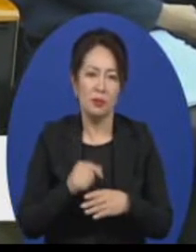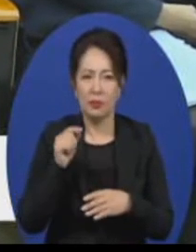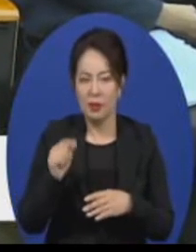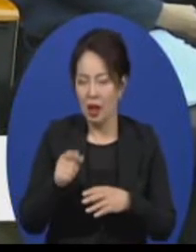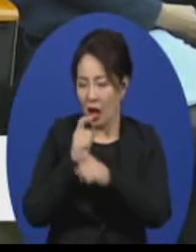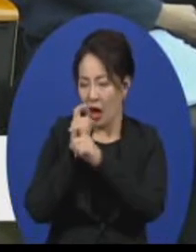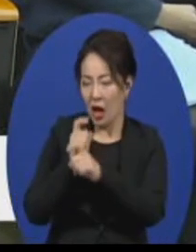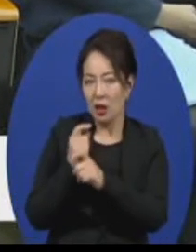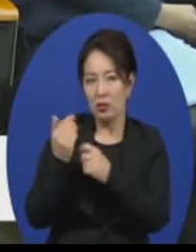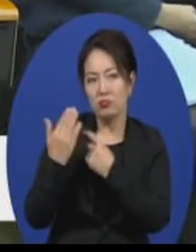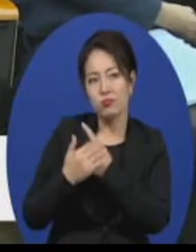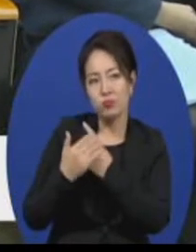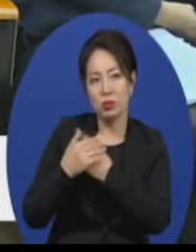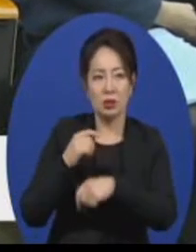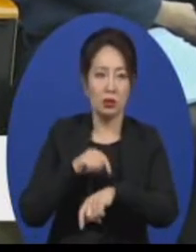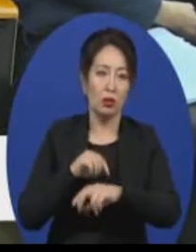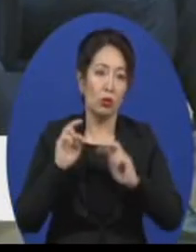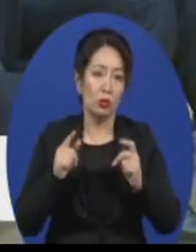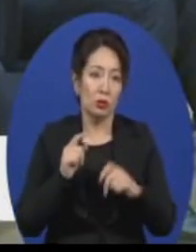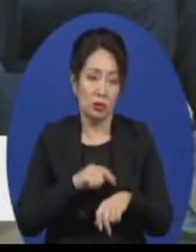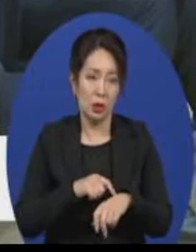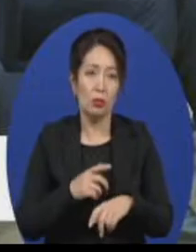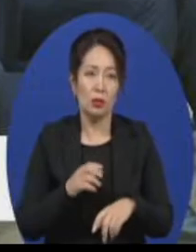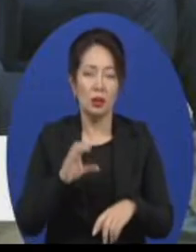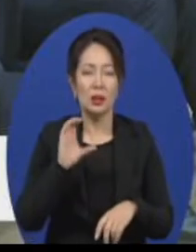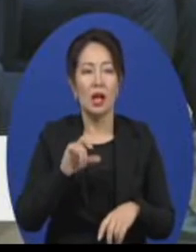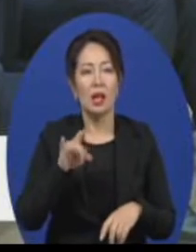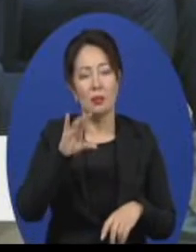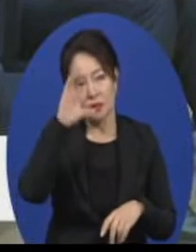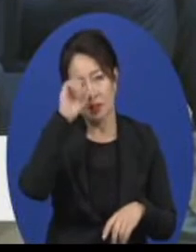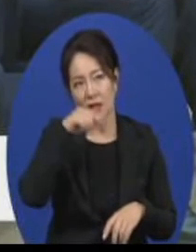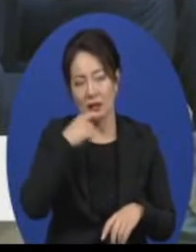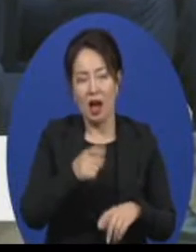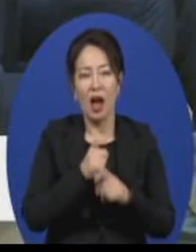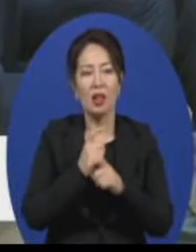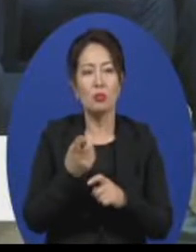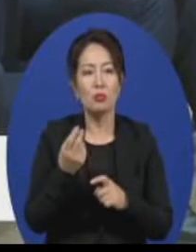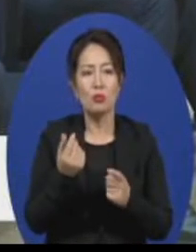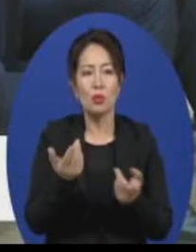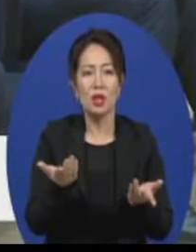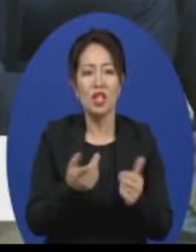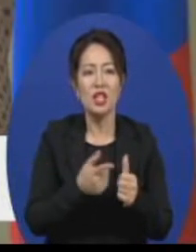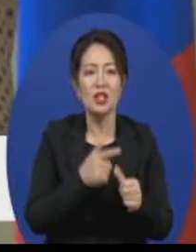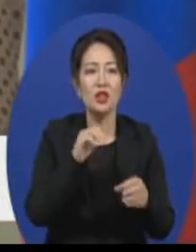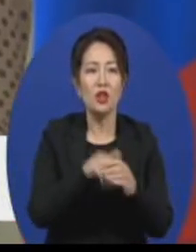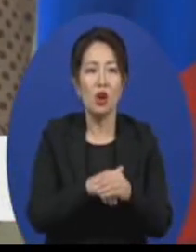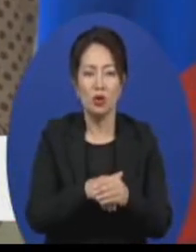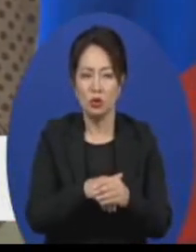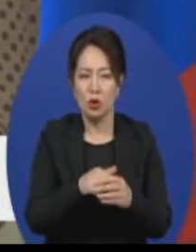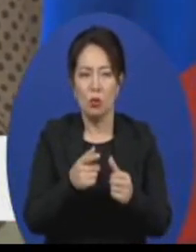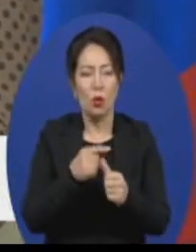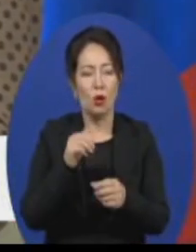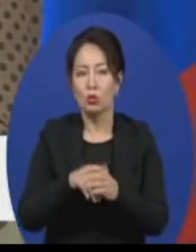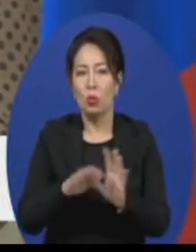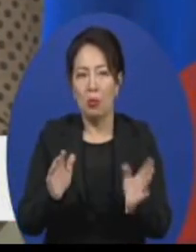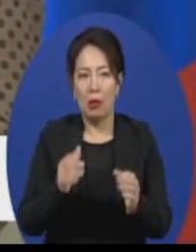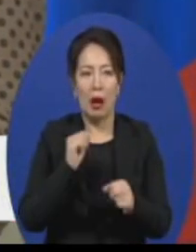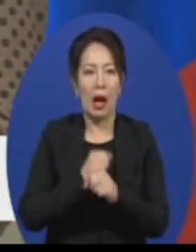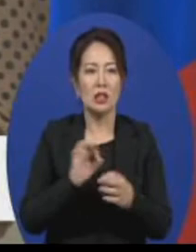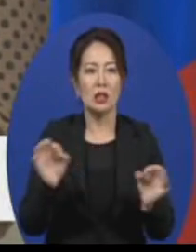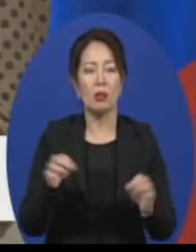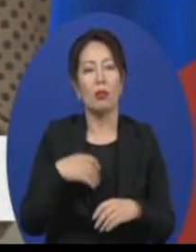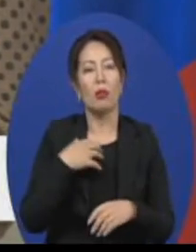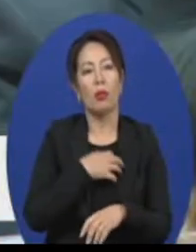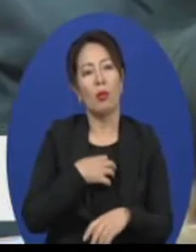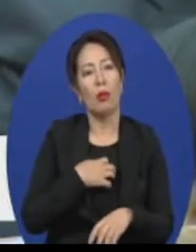Үнийн халамжийн тогтолцоо өөрчлөлт цаг болсон гэдгийг салбарын сайд онцолж байна. Халамжийн мөнгө яг хүрэх ёстой хүндээ очидгүй. Ажил хийхгүй